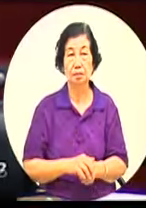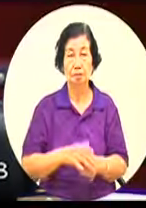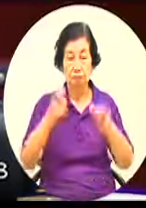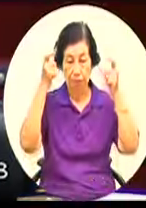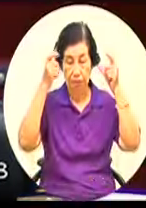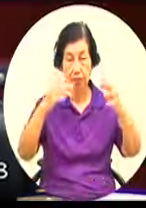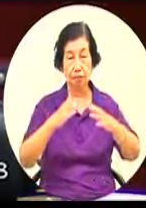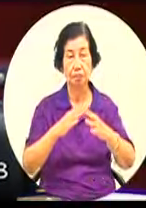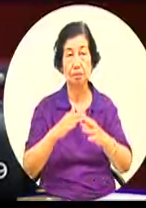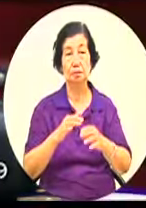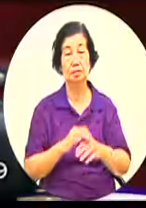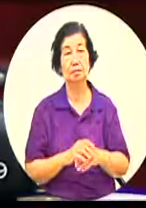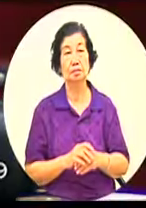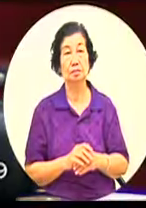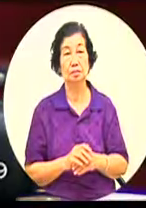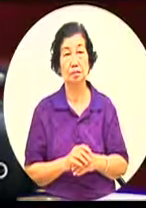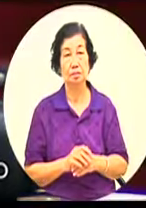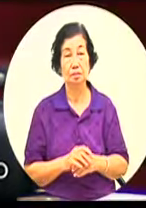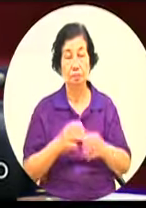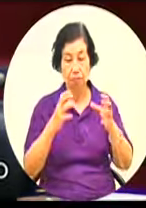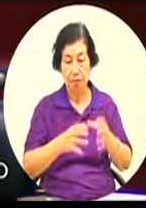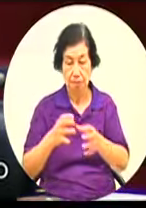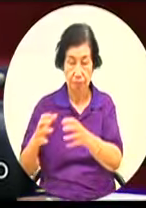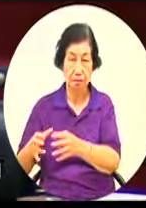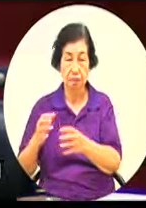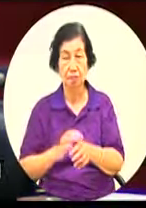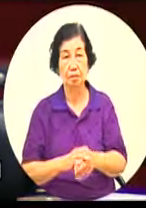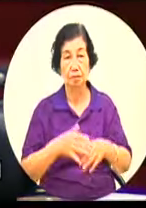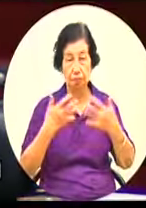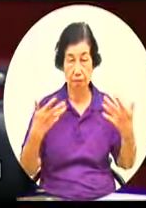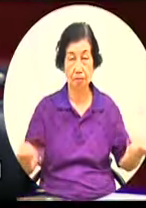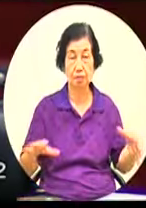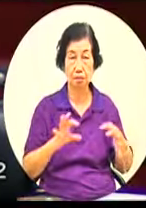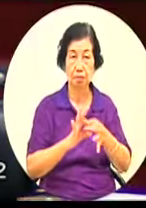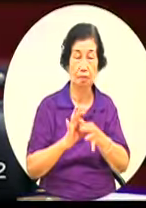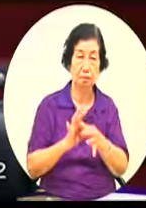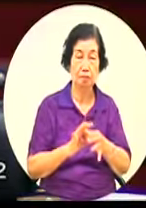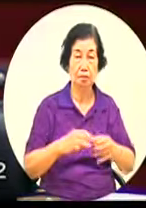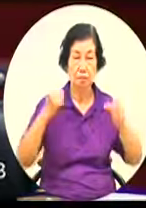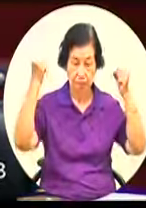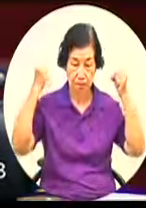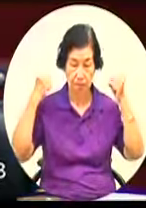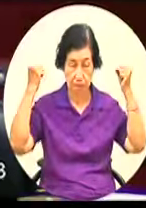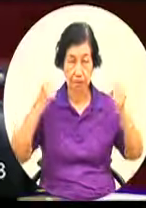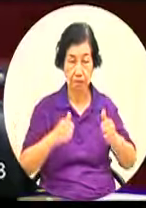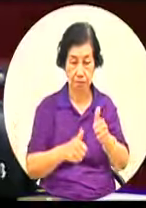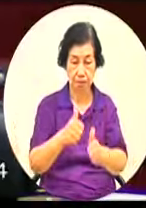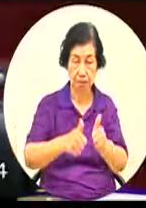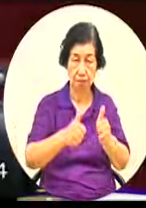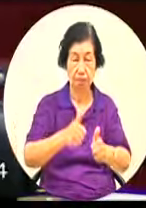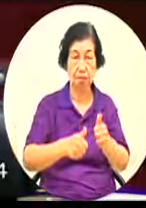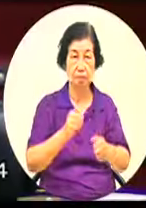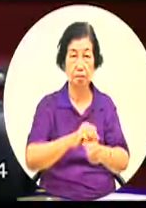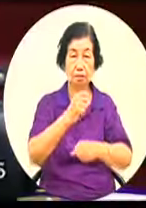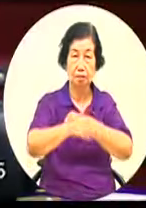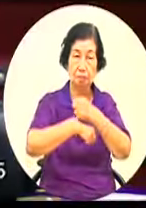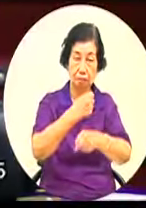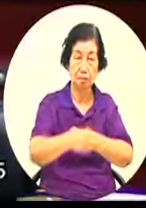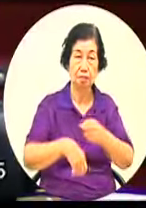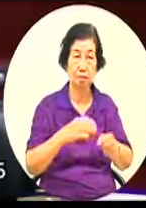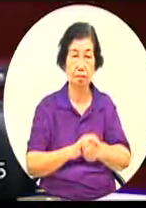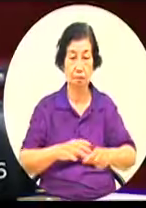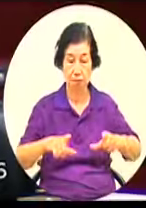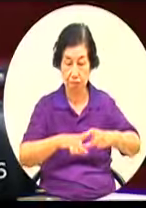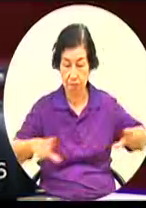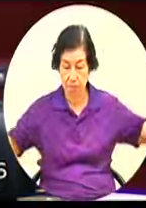实一直在举办相关的很多的体育的赛事活动，甚至我们也希望透过大型的赛事活